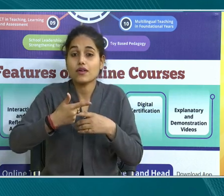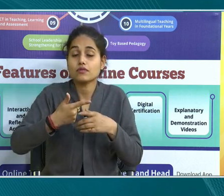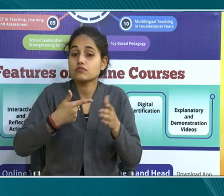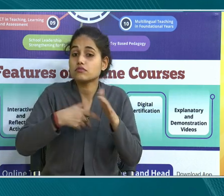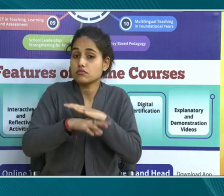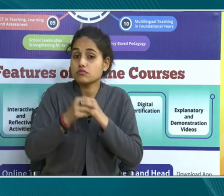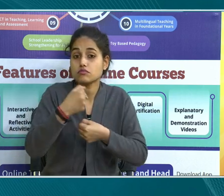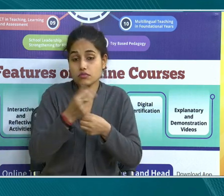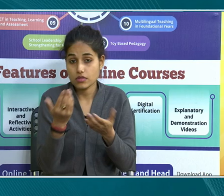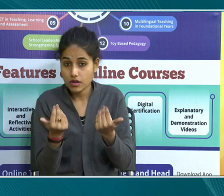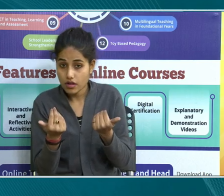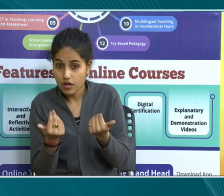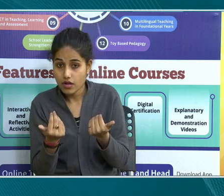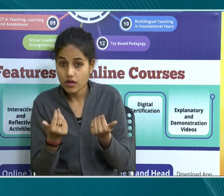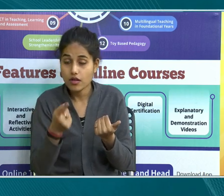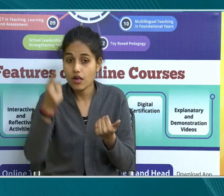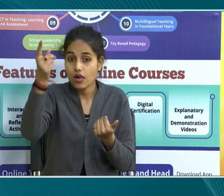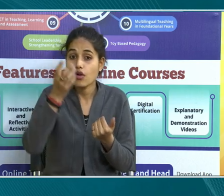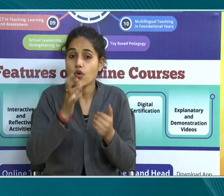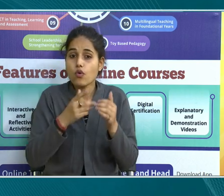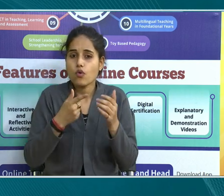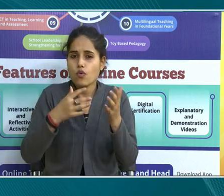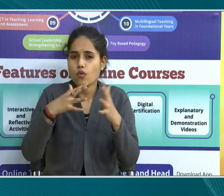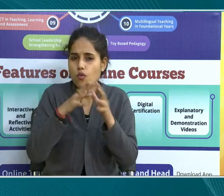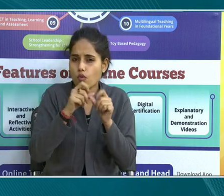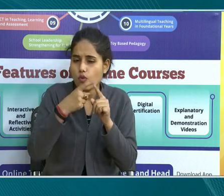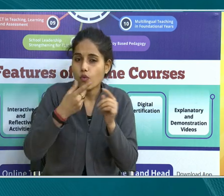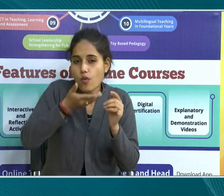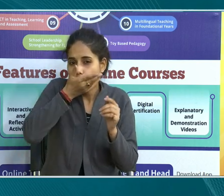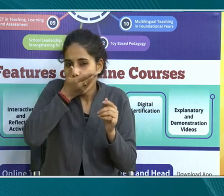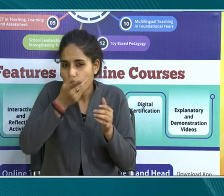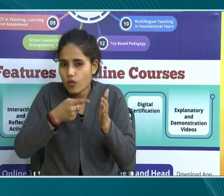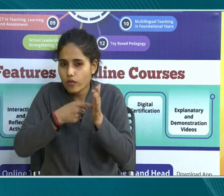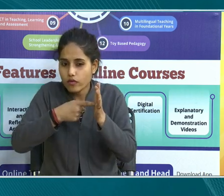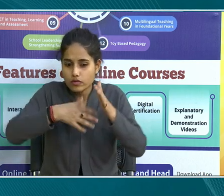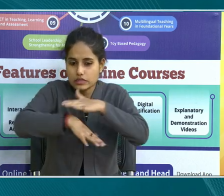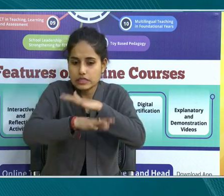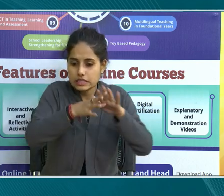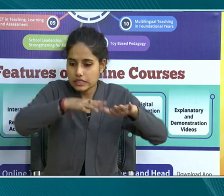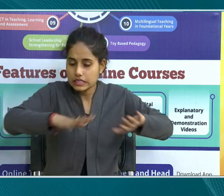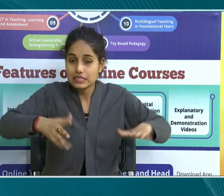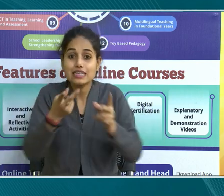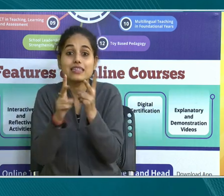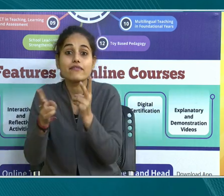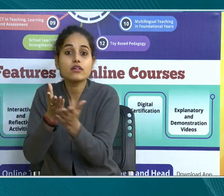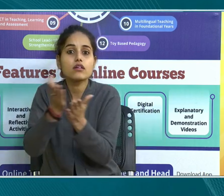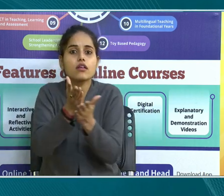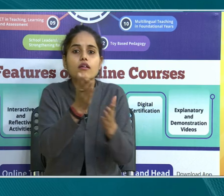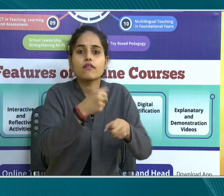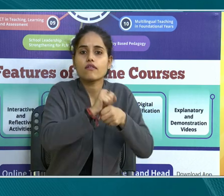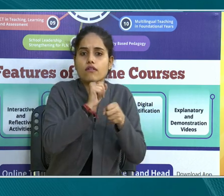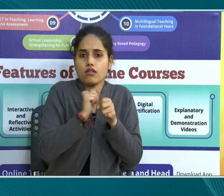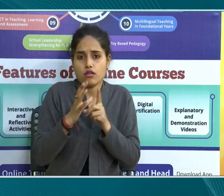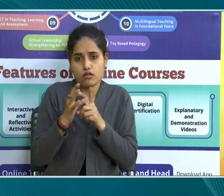ज्य